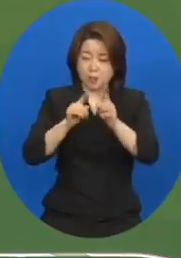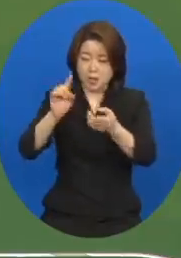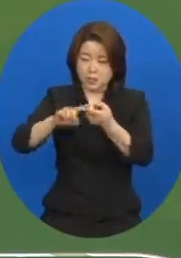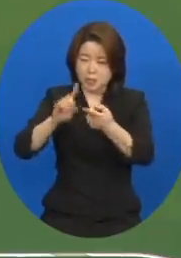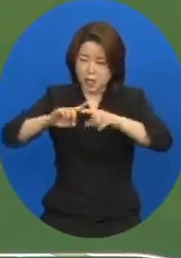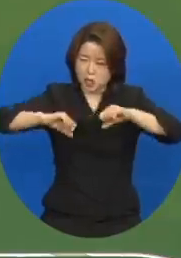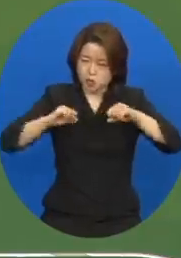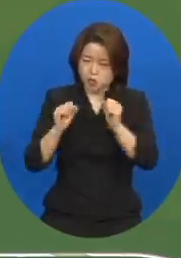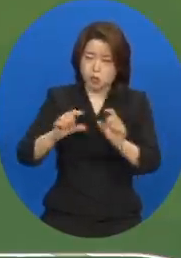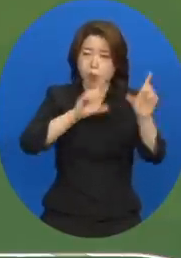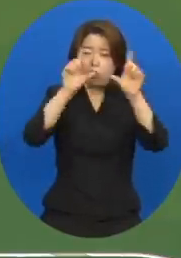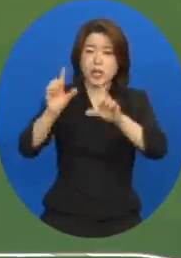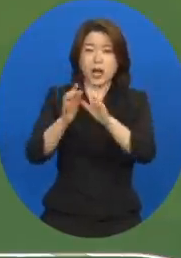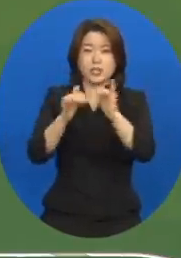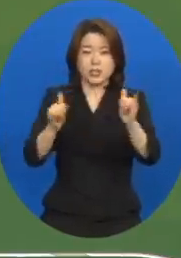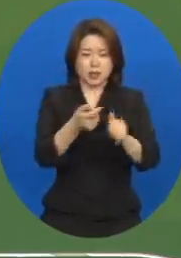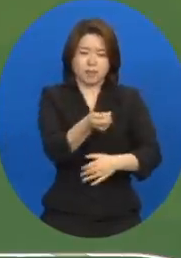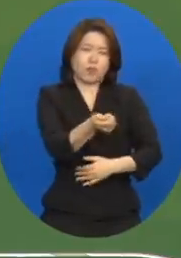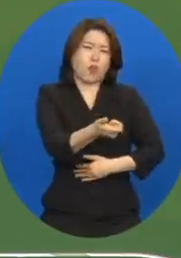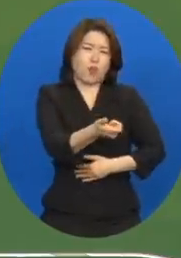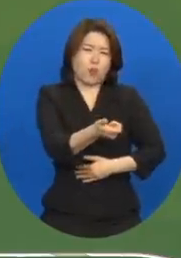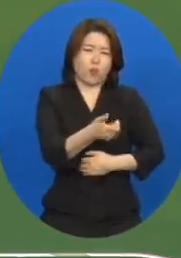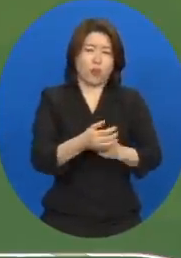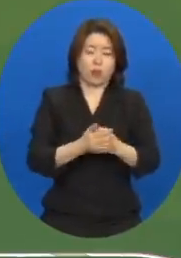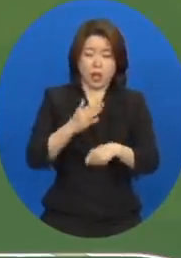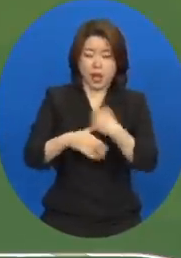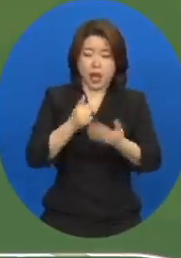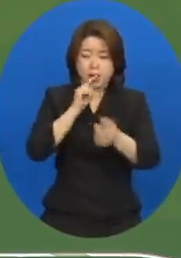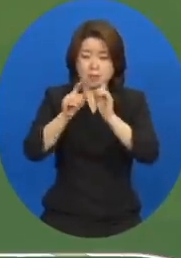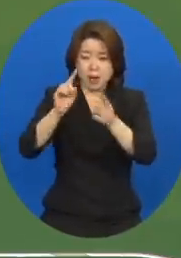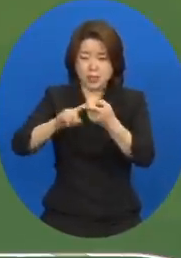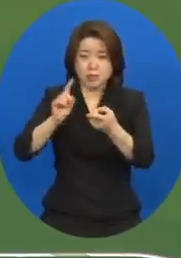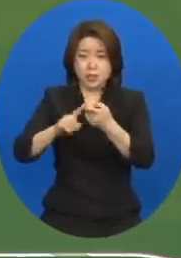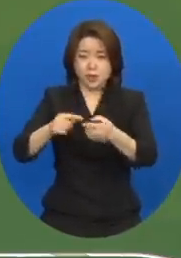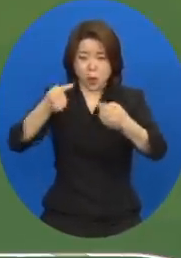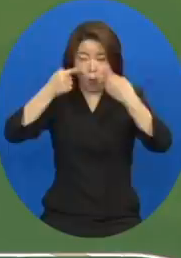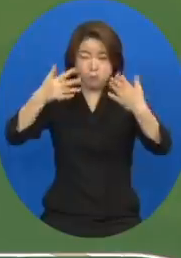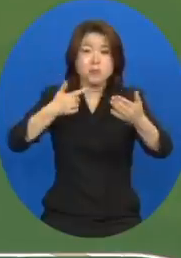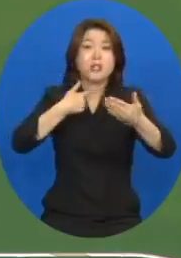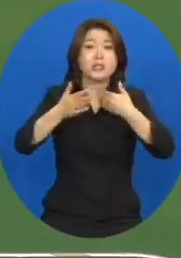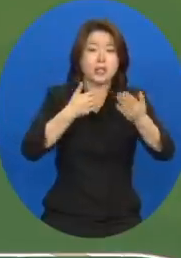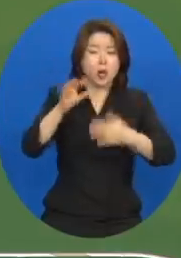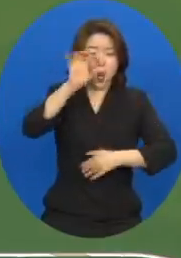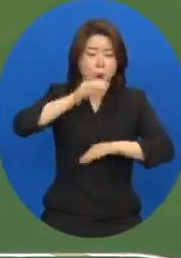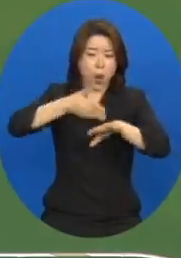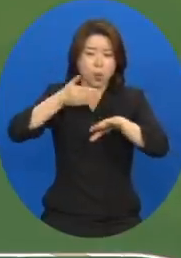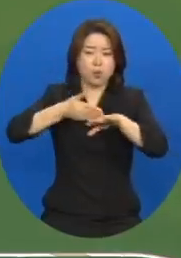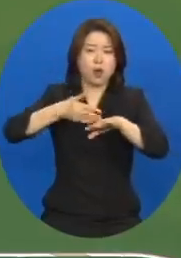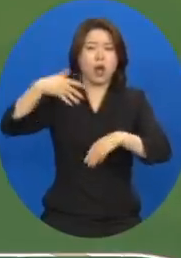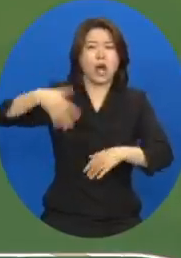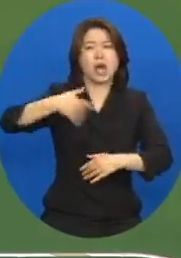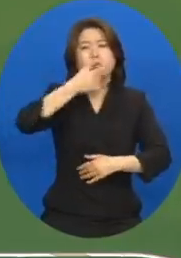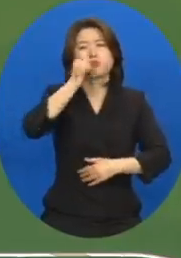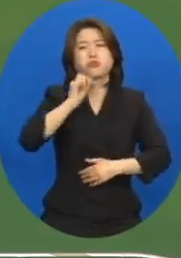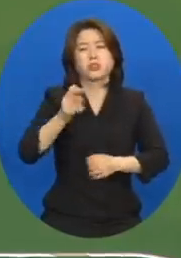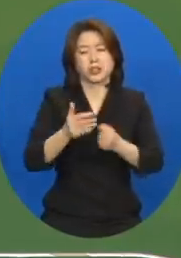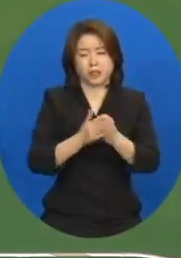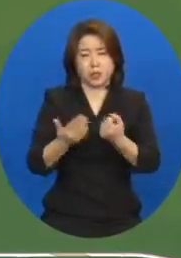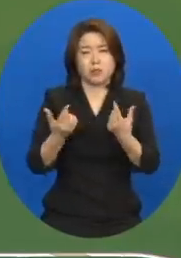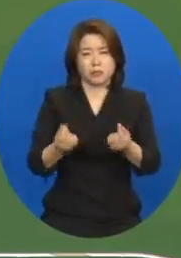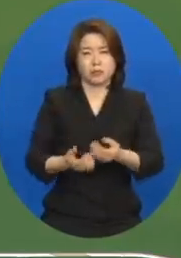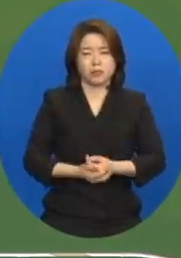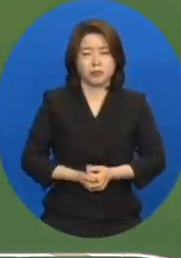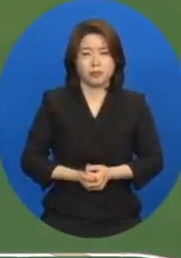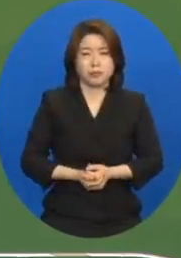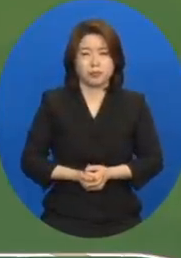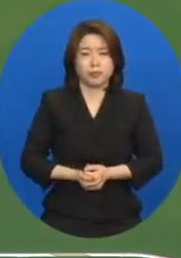참으로 적습니다. 하나님의 말씀대로 사는 분명한 체험과 훈련이 안 됐기 때문에 그렇습니다.